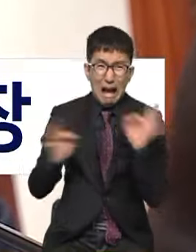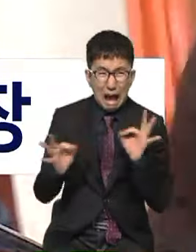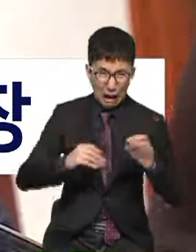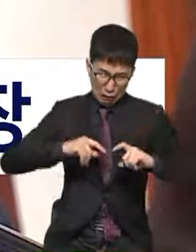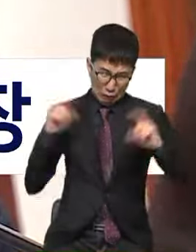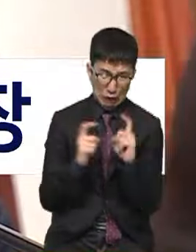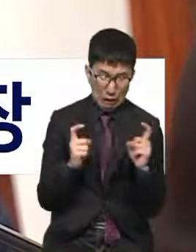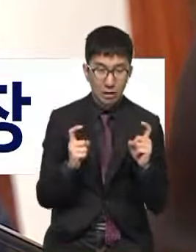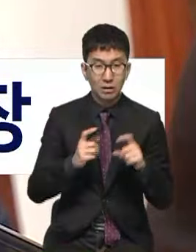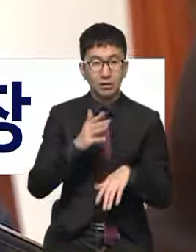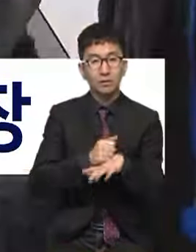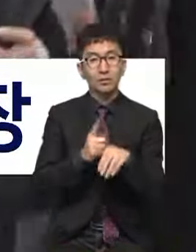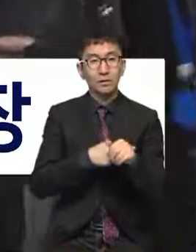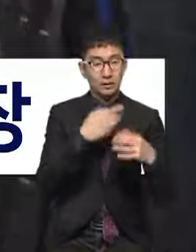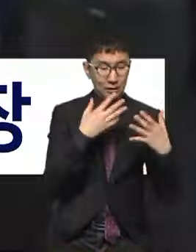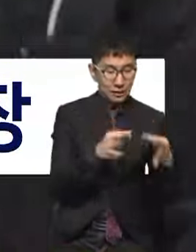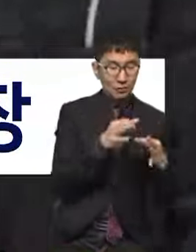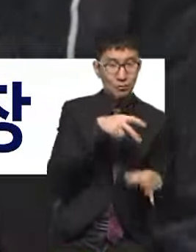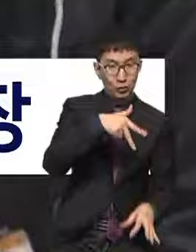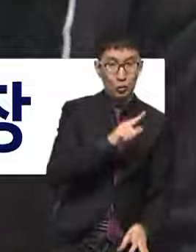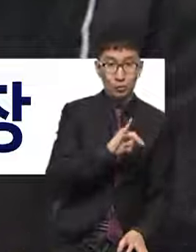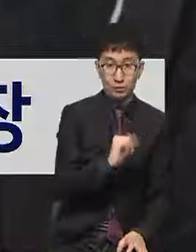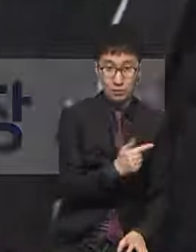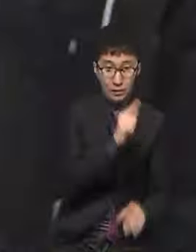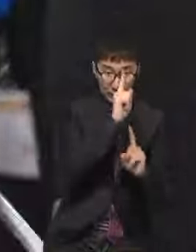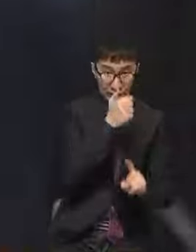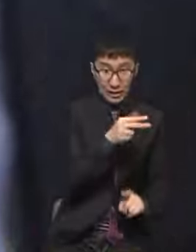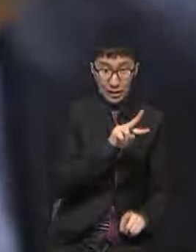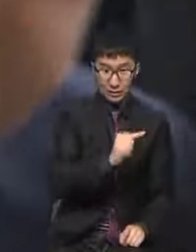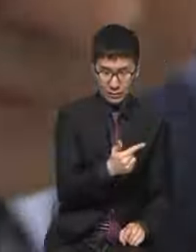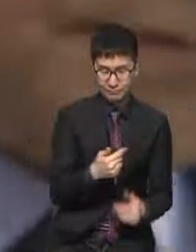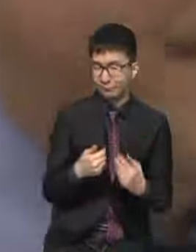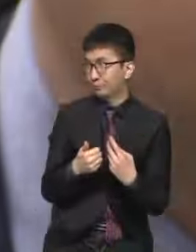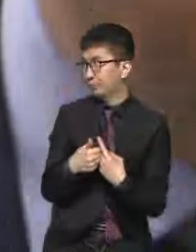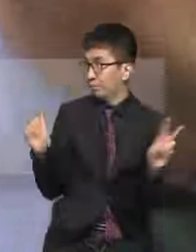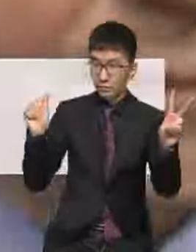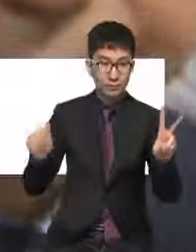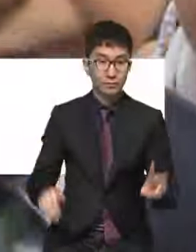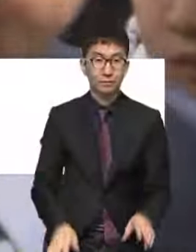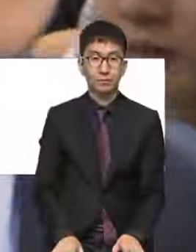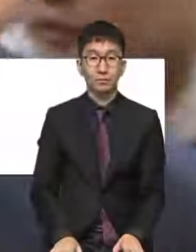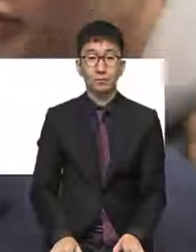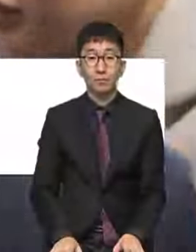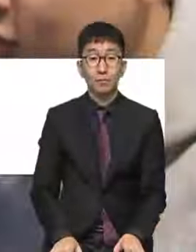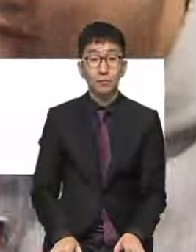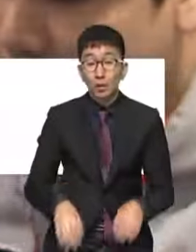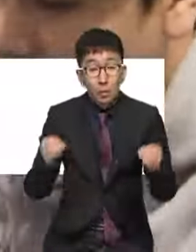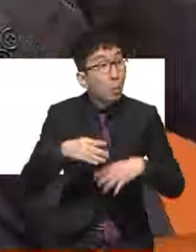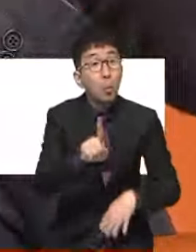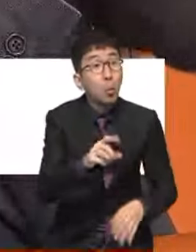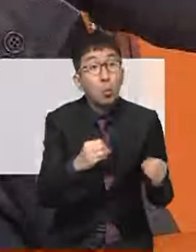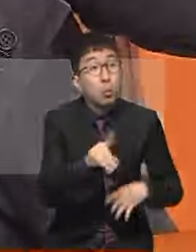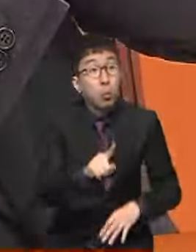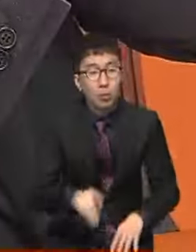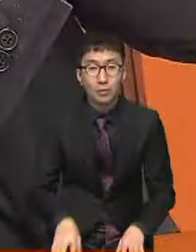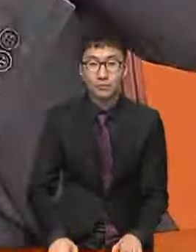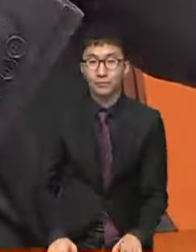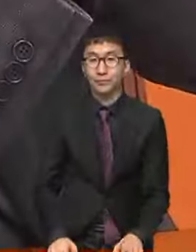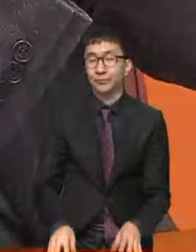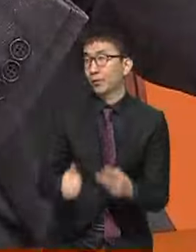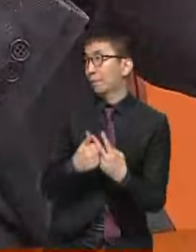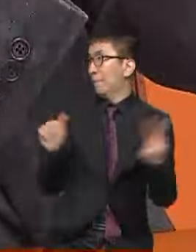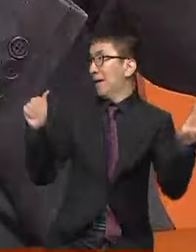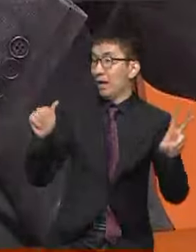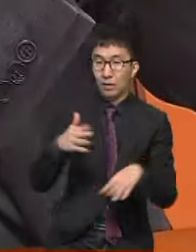이낙연 대표와 김종민 최고위원이 결국 자리를 박차고 나왔습니다. 어떤 안건 가지고 주로 얘기하셨어요? 두 사람이 떠난